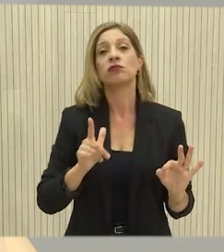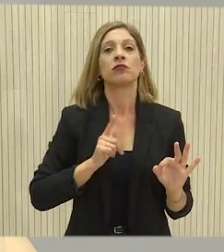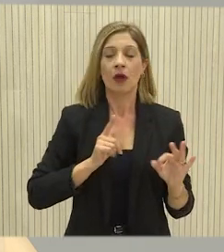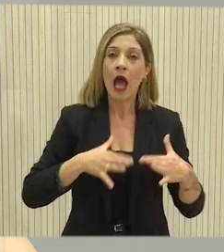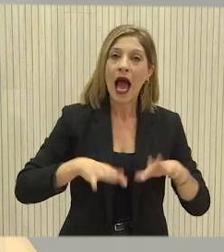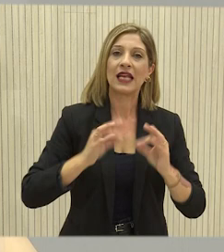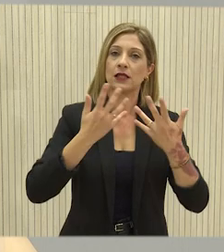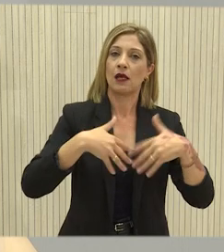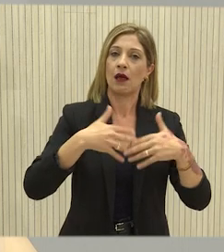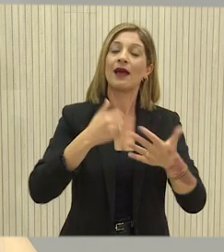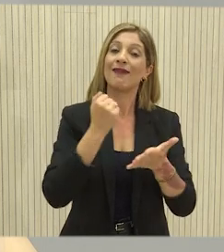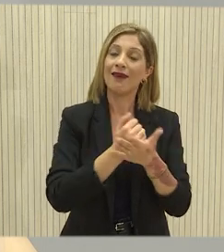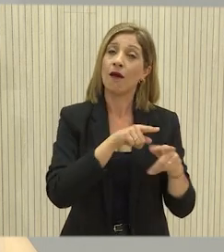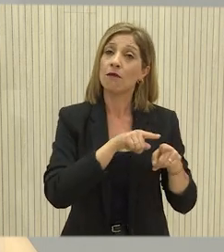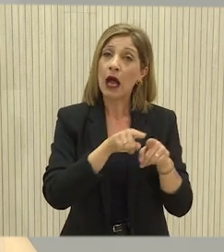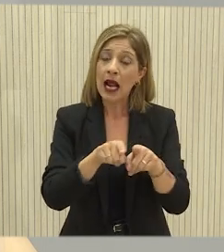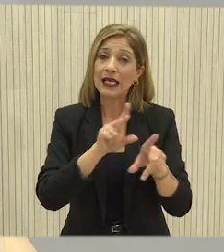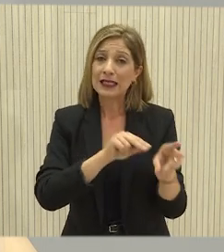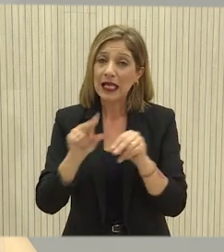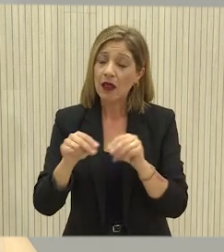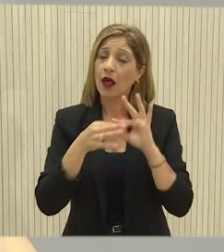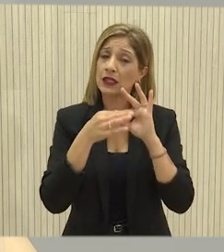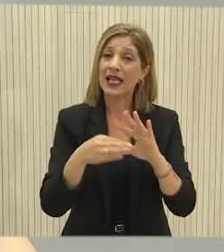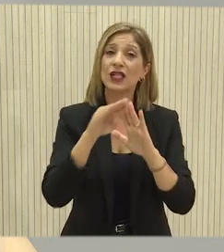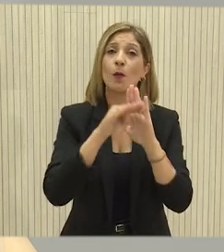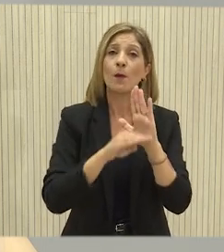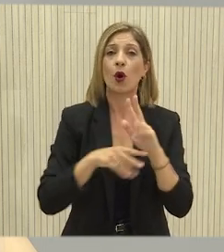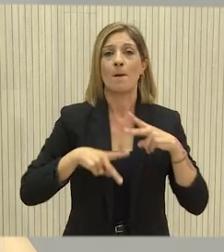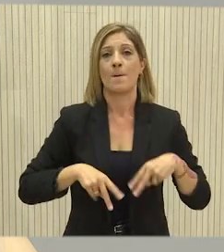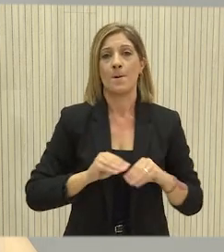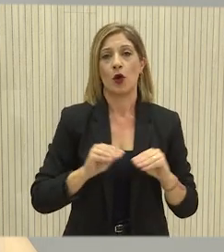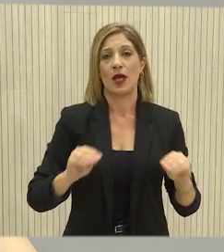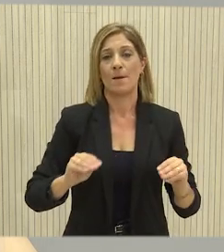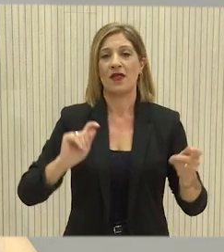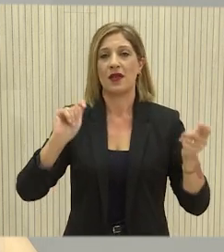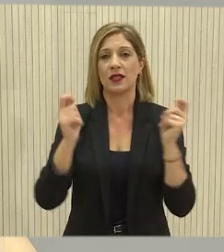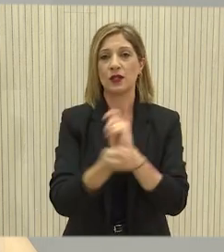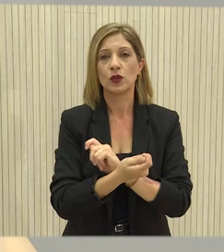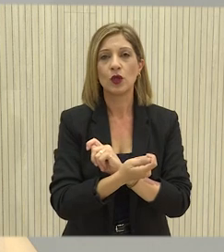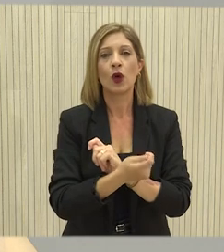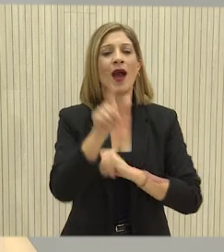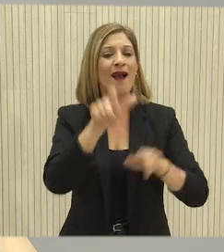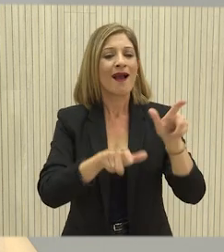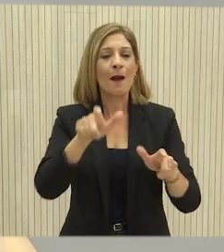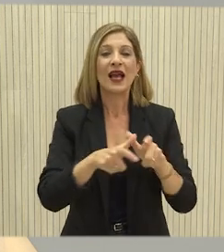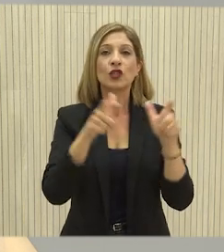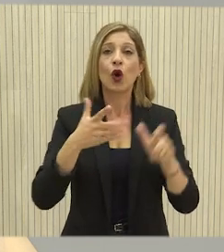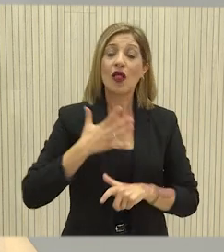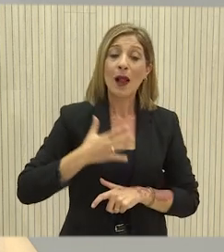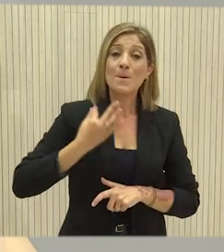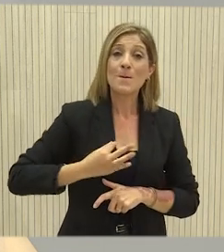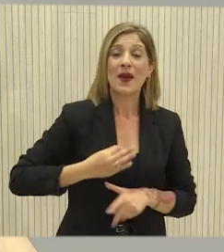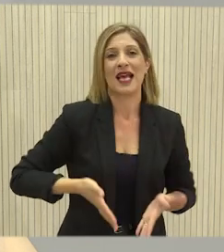προς υλοποίηση, ενώ παράλληλα συνεχίζονται τα προγράμματα του Υπουργείου Παιδείας που αφορούν στη μετατροπή συγκεκριμένων σχολείων σε πράσινα